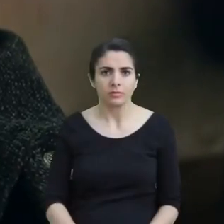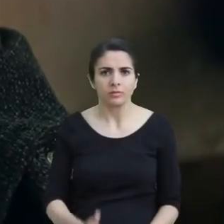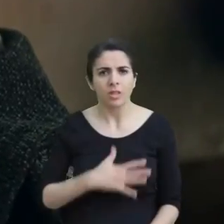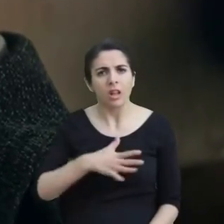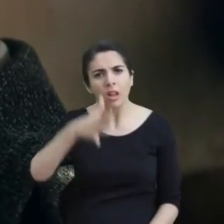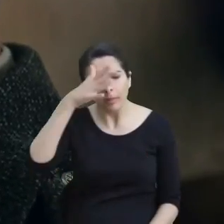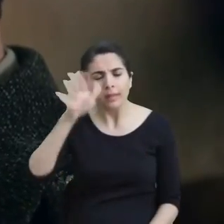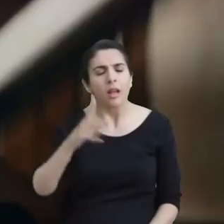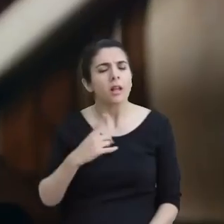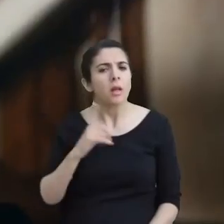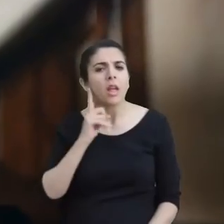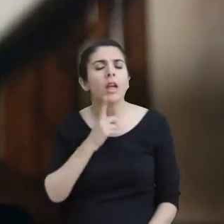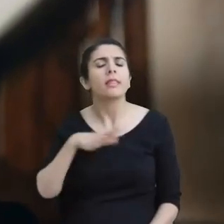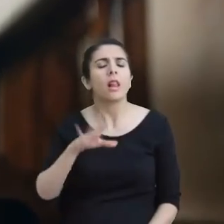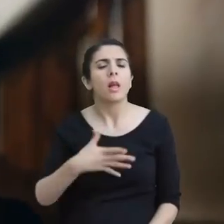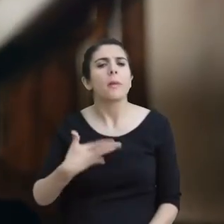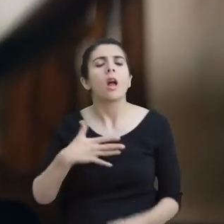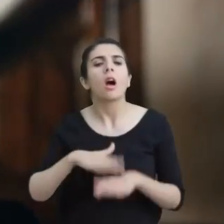Sağır değilim, merak etme.